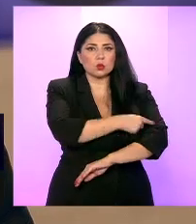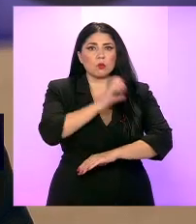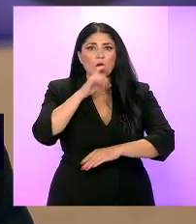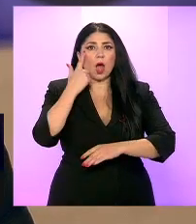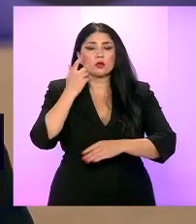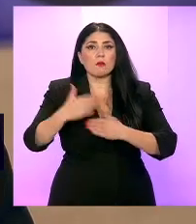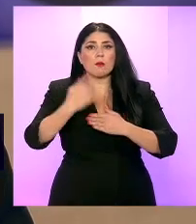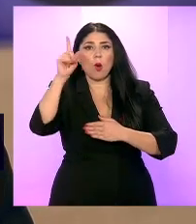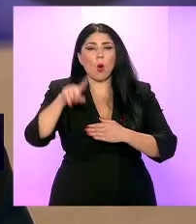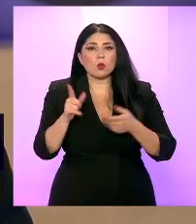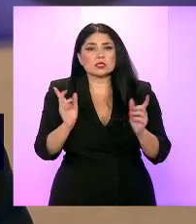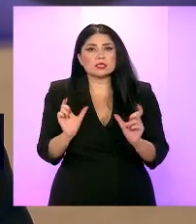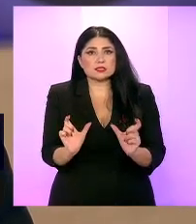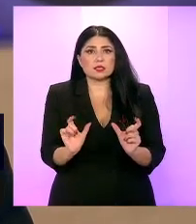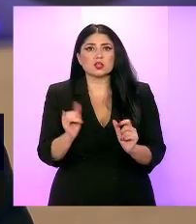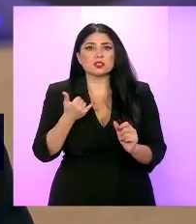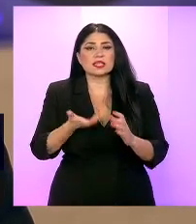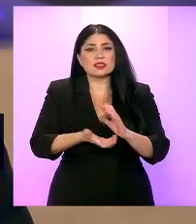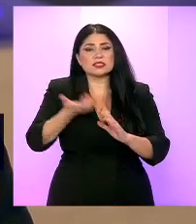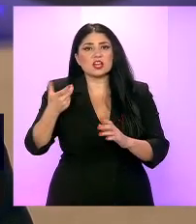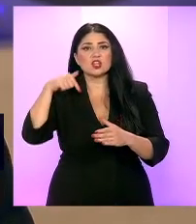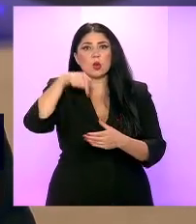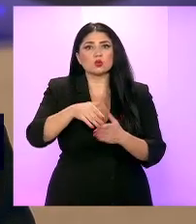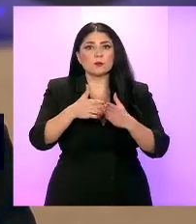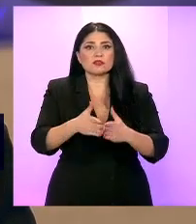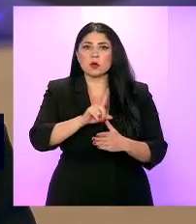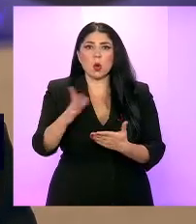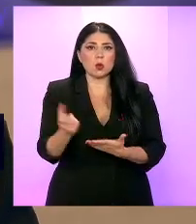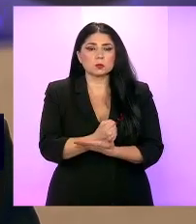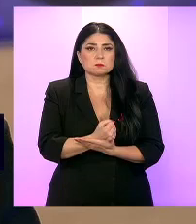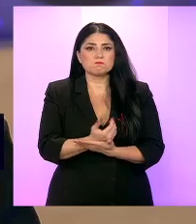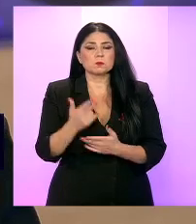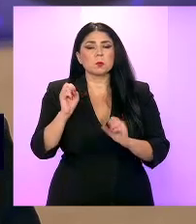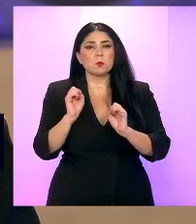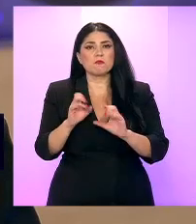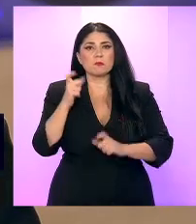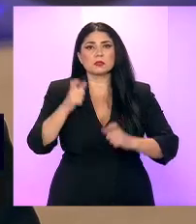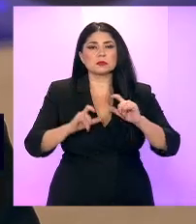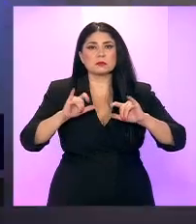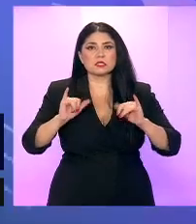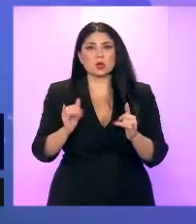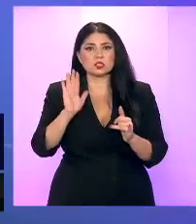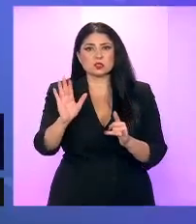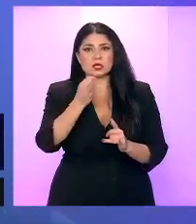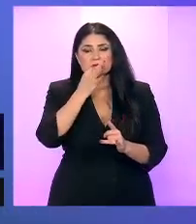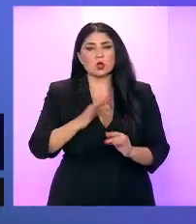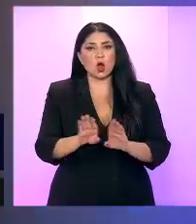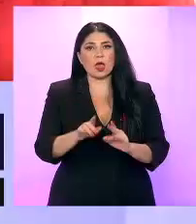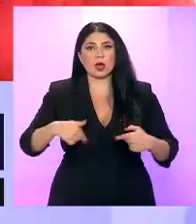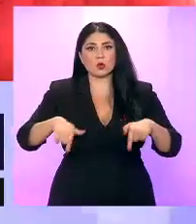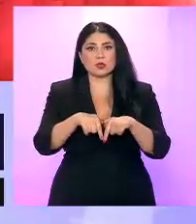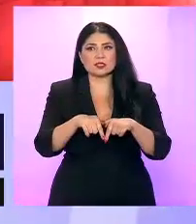Bulgarii au încercat aproape o lună să o stabilizeze și să descarce încărcătura, fără succes însă. Cu detalii despre această situație ne vorbește